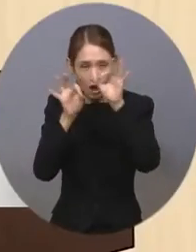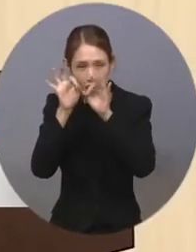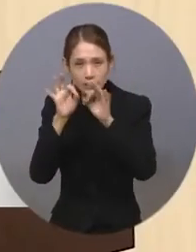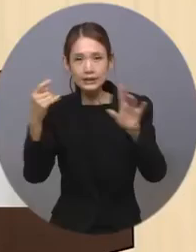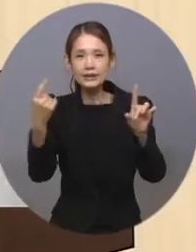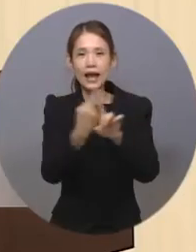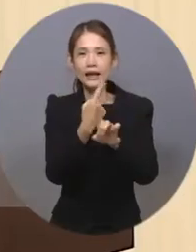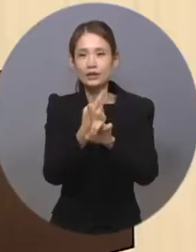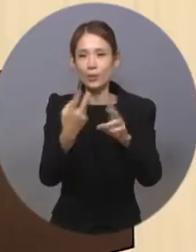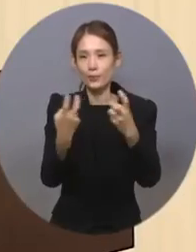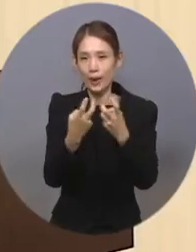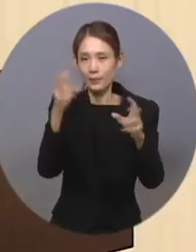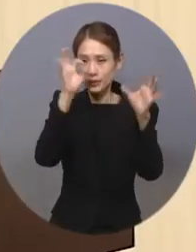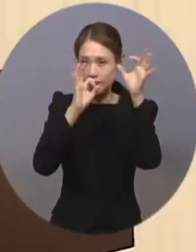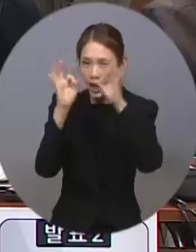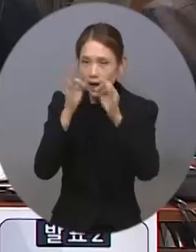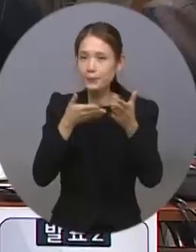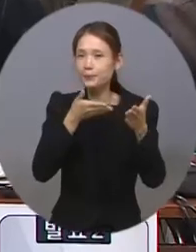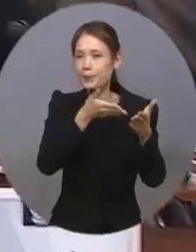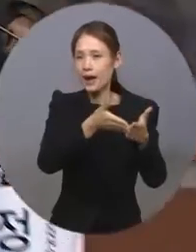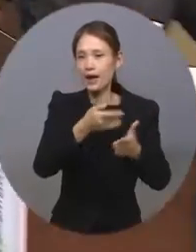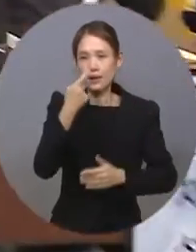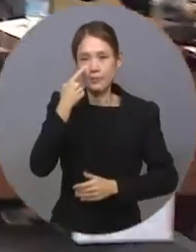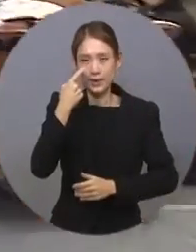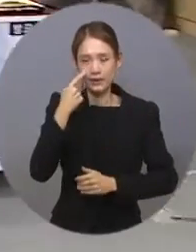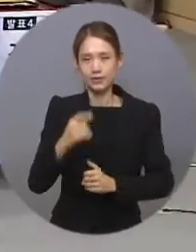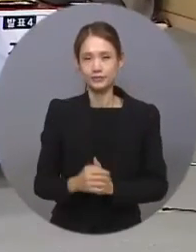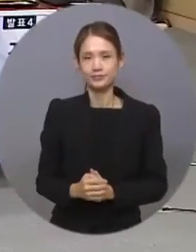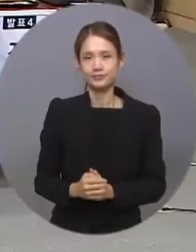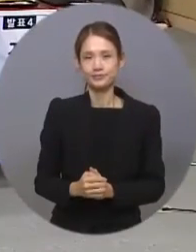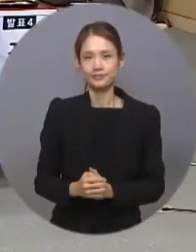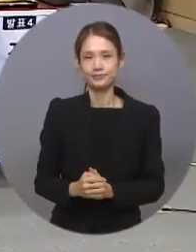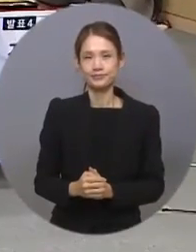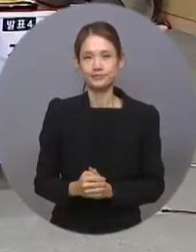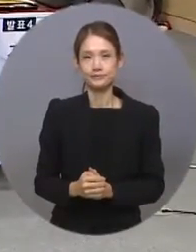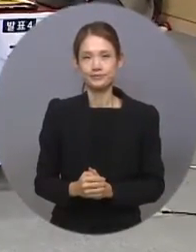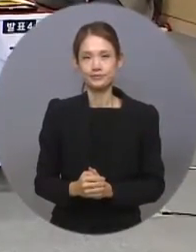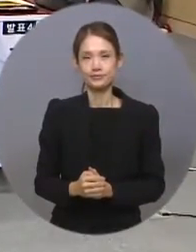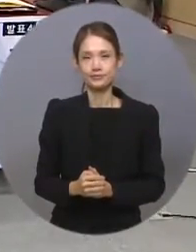제시하는 자리로 마련됐습니다. 복지TV 뉴스 이가연입니다. 화이팅!